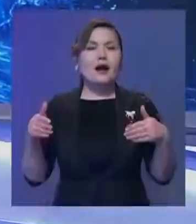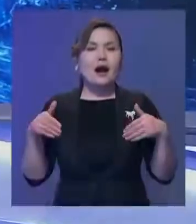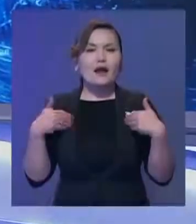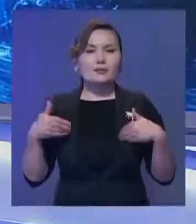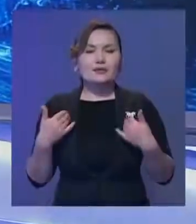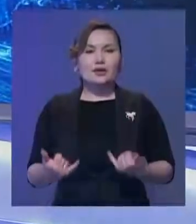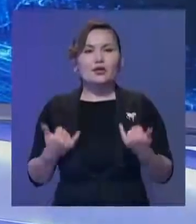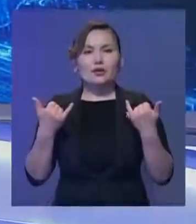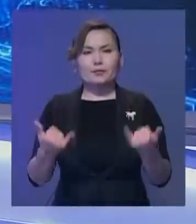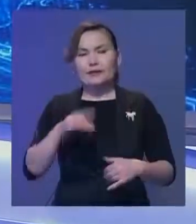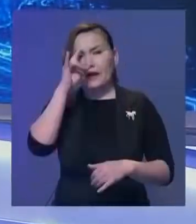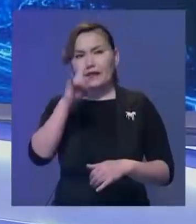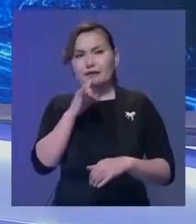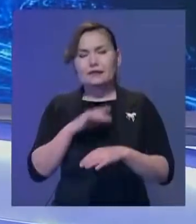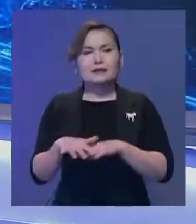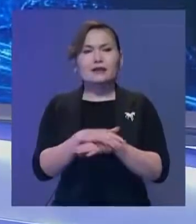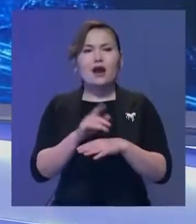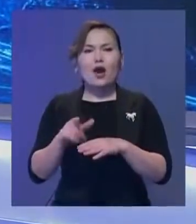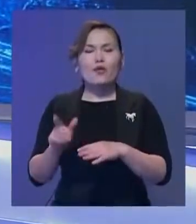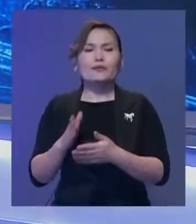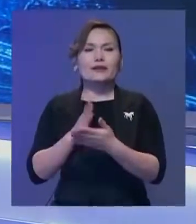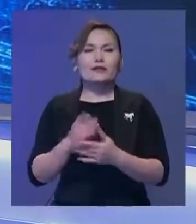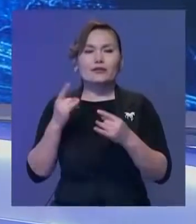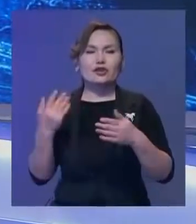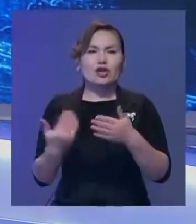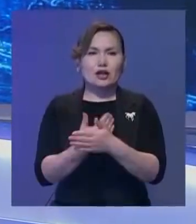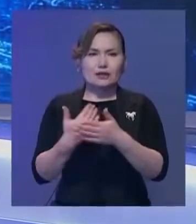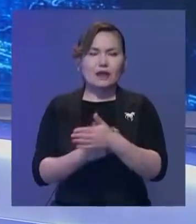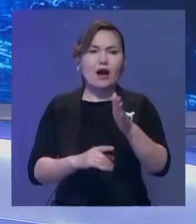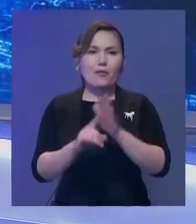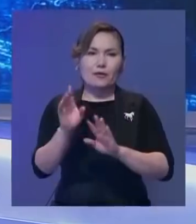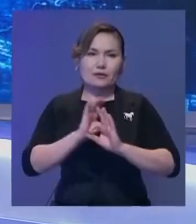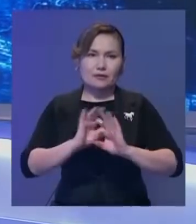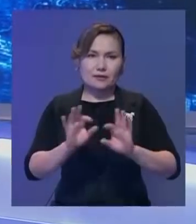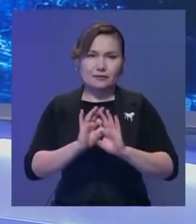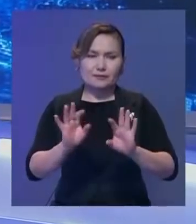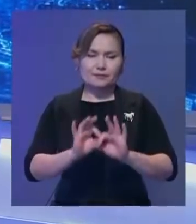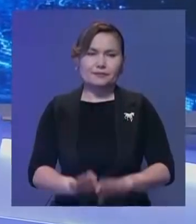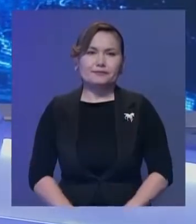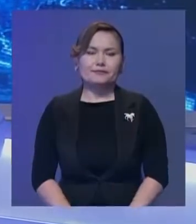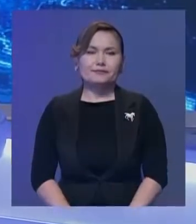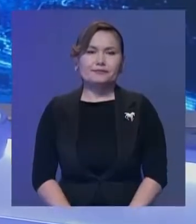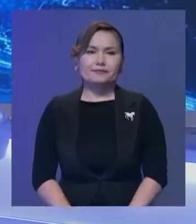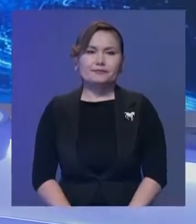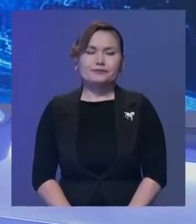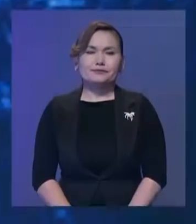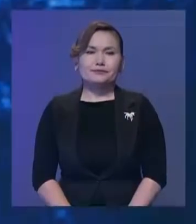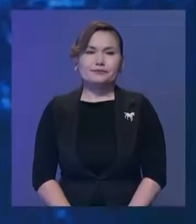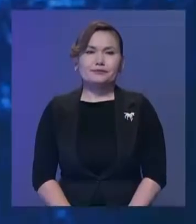Армысыздар, құрметті көрімен, басты ақпараттық арнада жаңалықтар. Студияда Динара Кунафина, сурдаудармада Самал Жантемір.